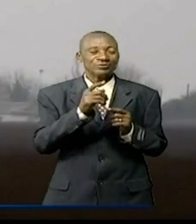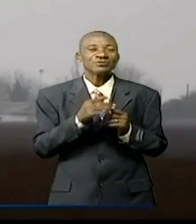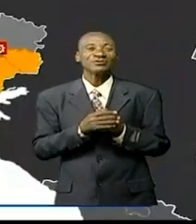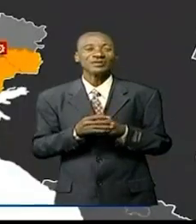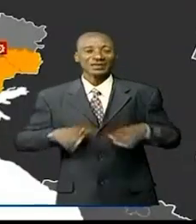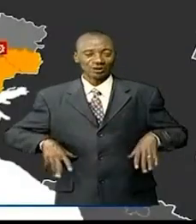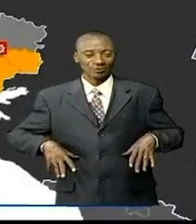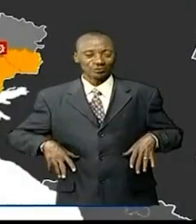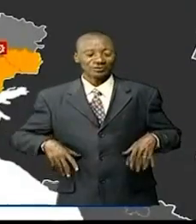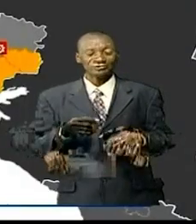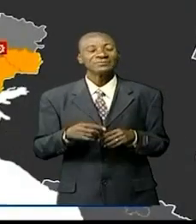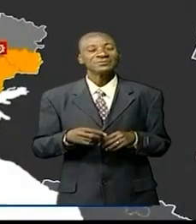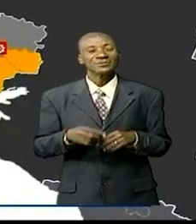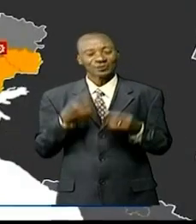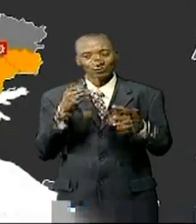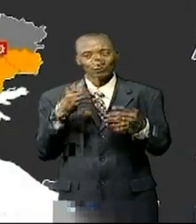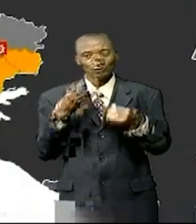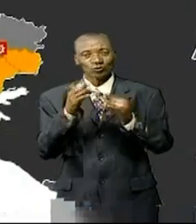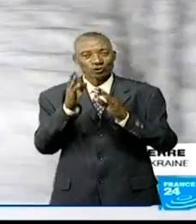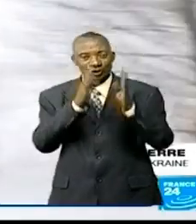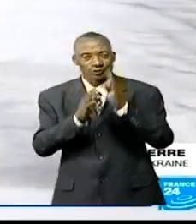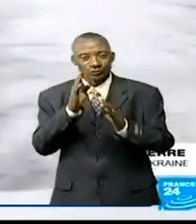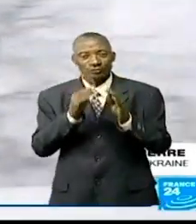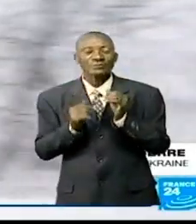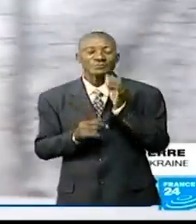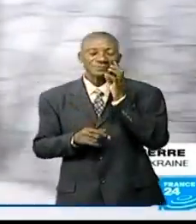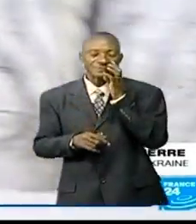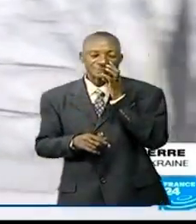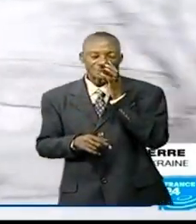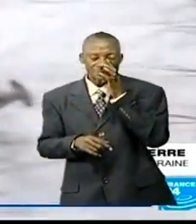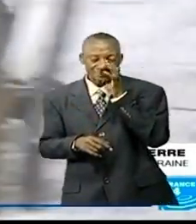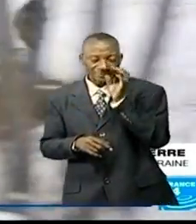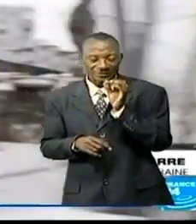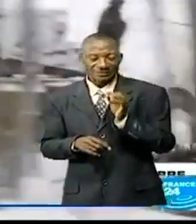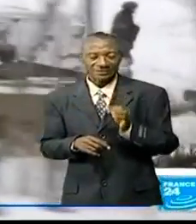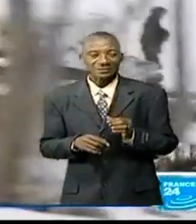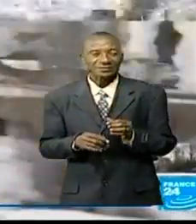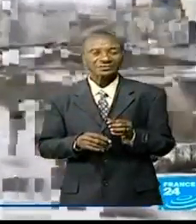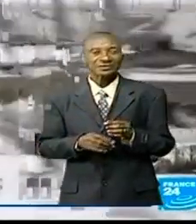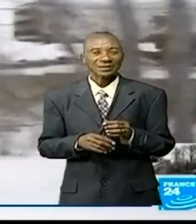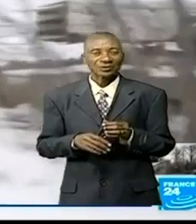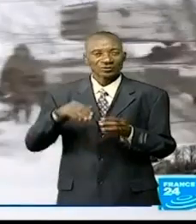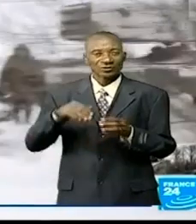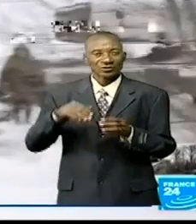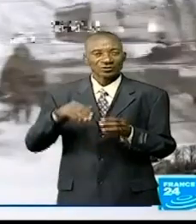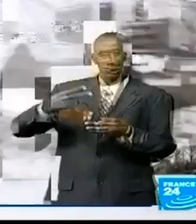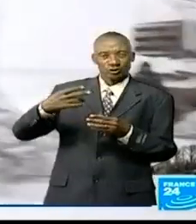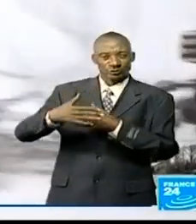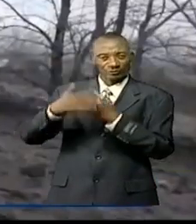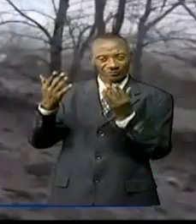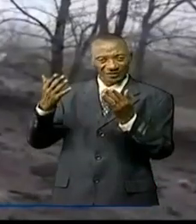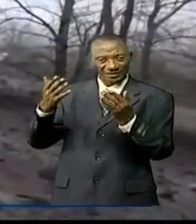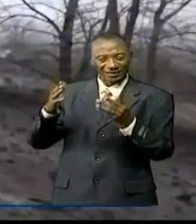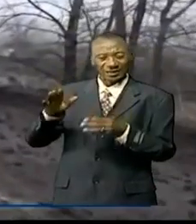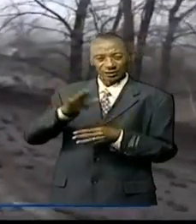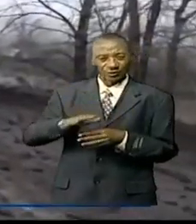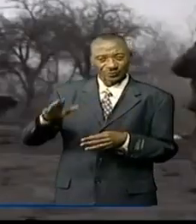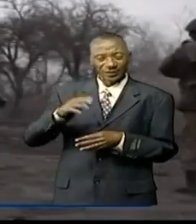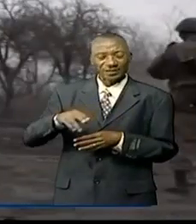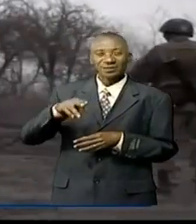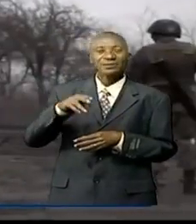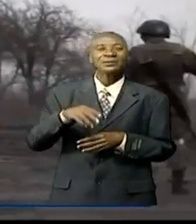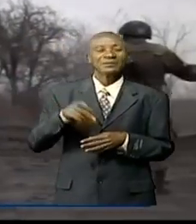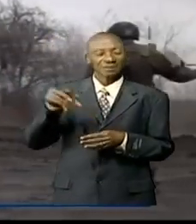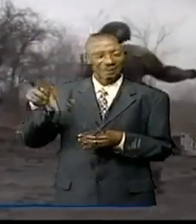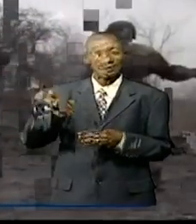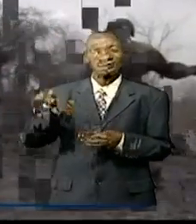pour la conquête de Kiev, les troupes russes sont entrées à Kharkiv, deuxième ville du pays de plus d'un million d'habitants, et les combats au sol sont engagés avec des